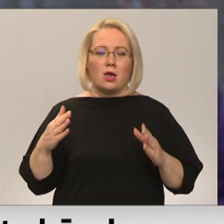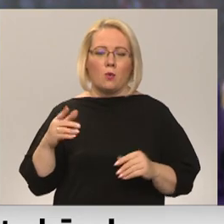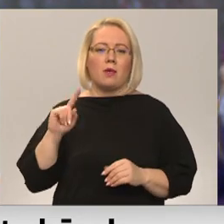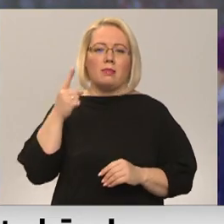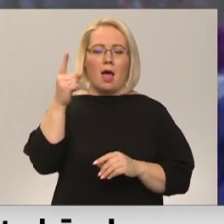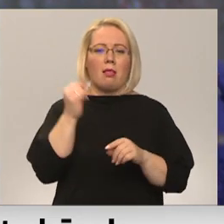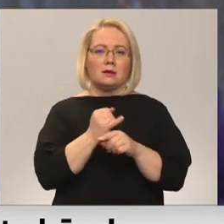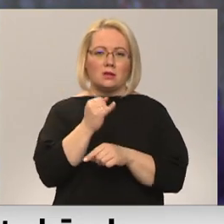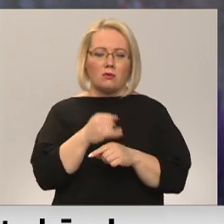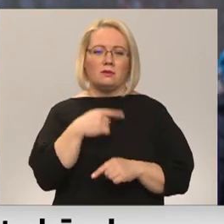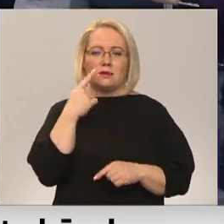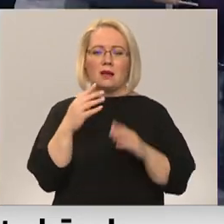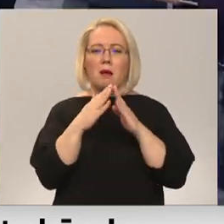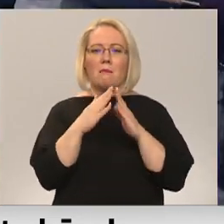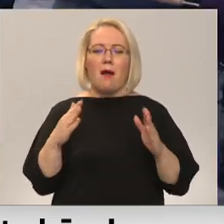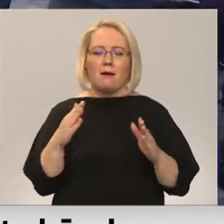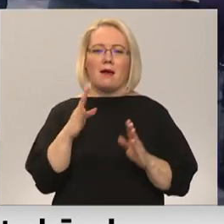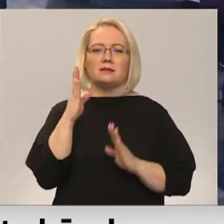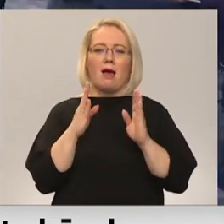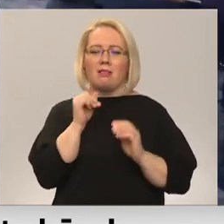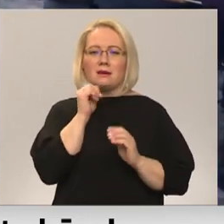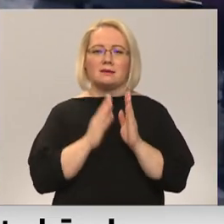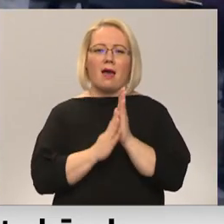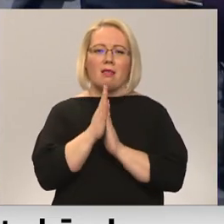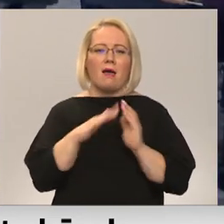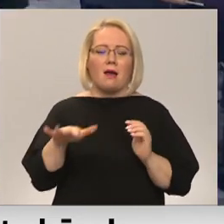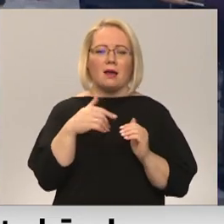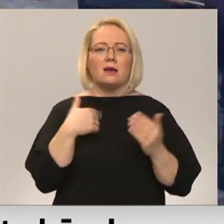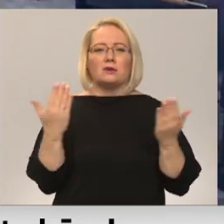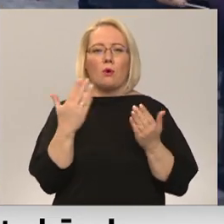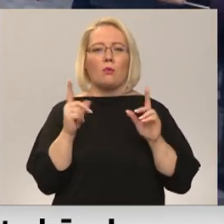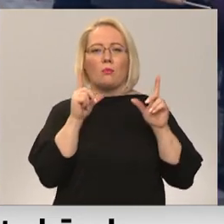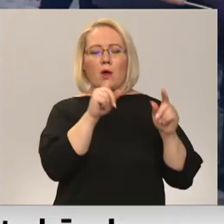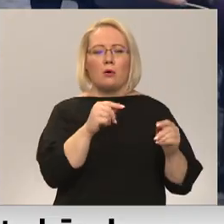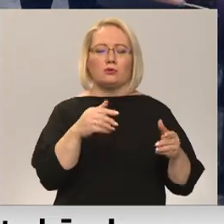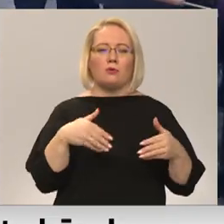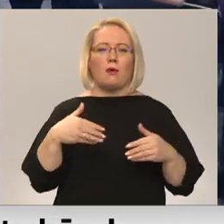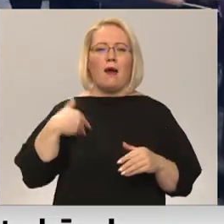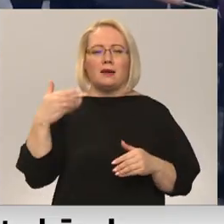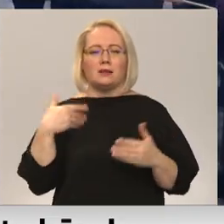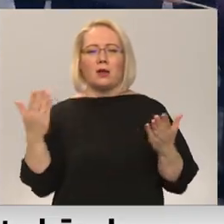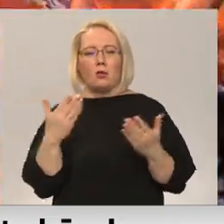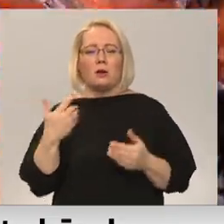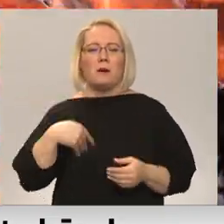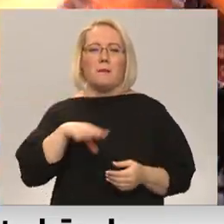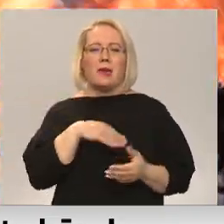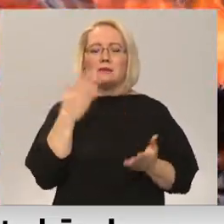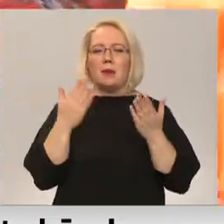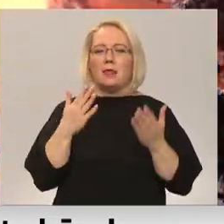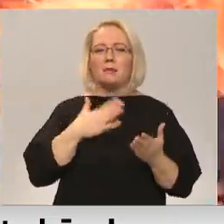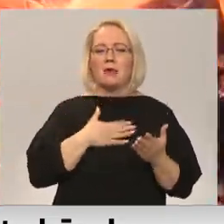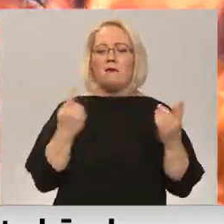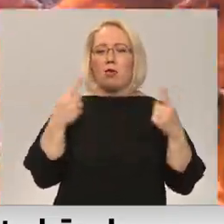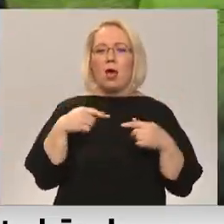vairāk saproti, ka mājās ir zāle zaļāka. Vienmēr, kā ir iespējātājs kaut kur braucam un aicinu zvanu, mēs mēģinām maksimāli daudz tā kā savu laiku veltīt